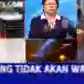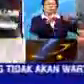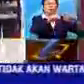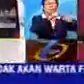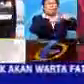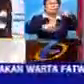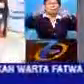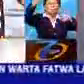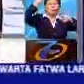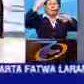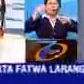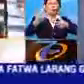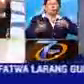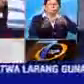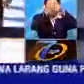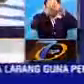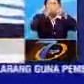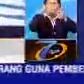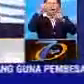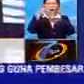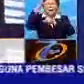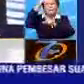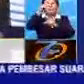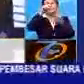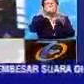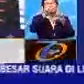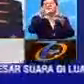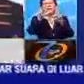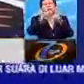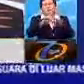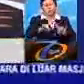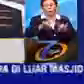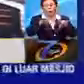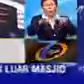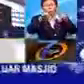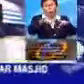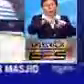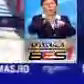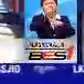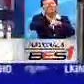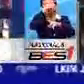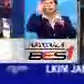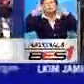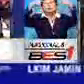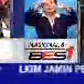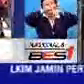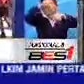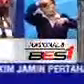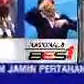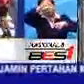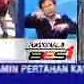musim lepas ini menempah slot ke kejohanan dunia Ironman 70.3 di Australia September depan hasil kejayaannya di